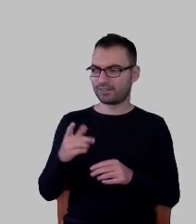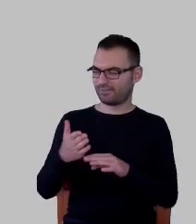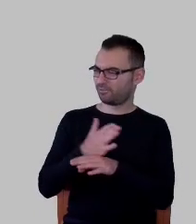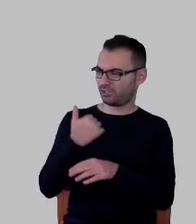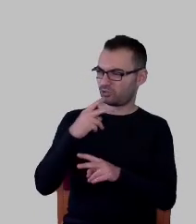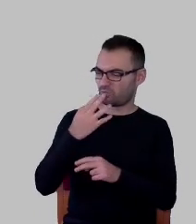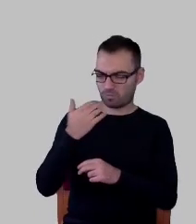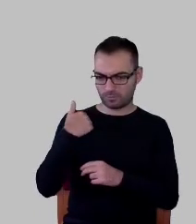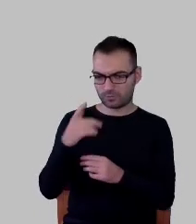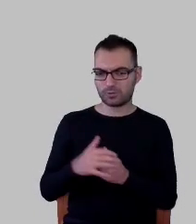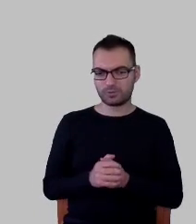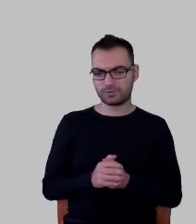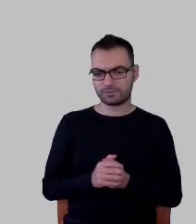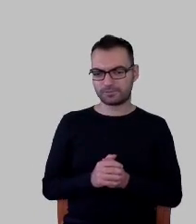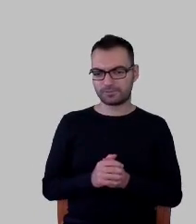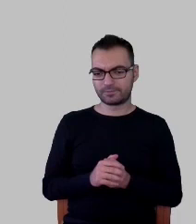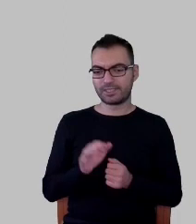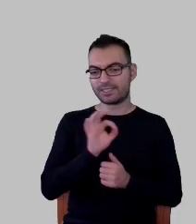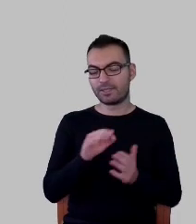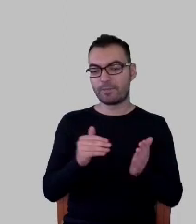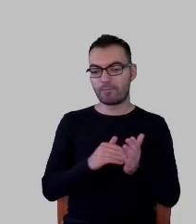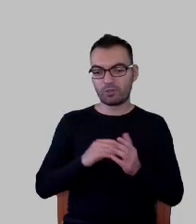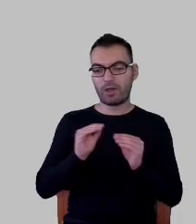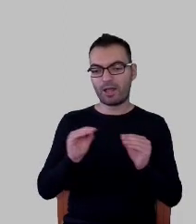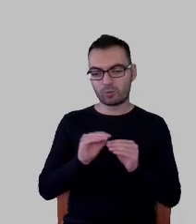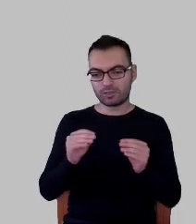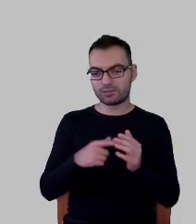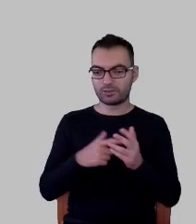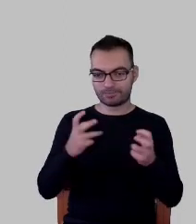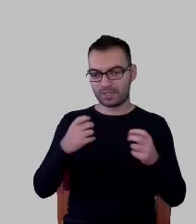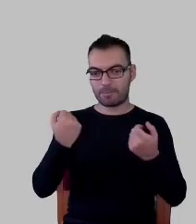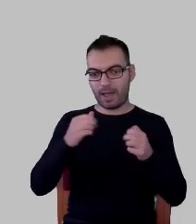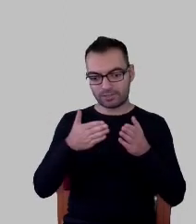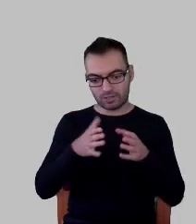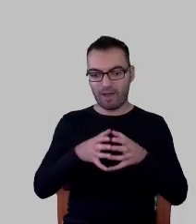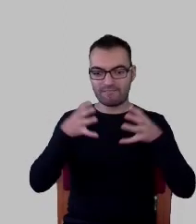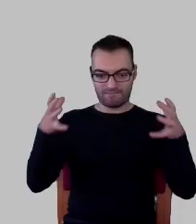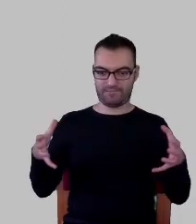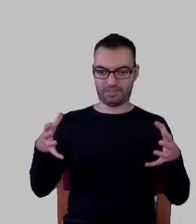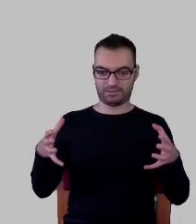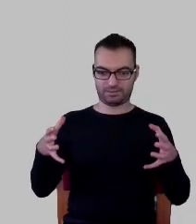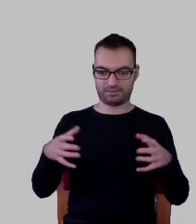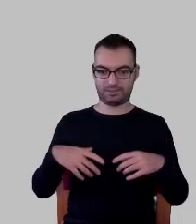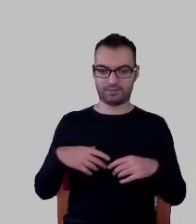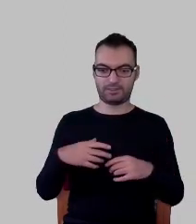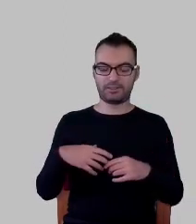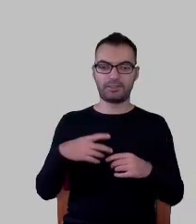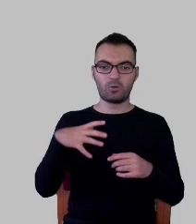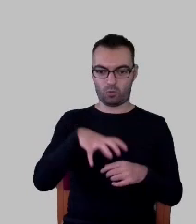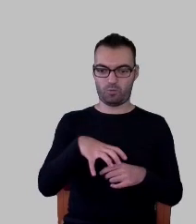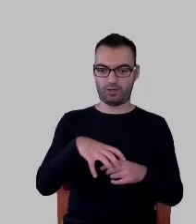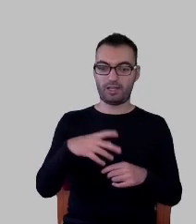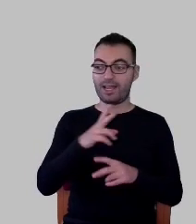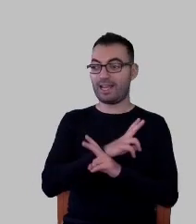dzisiaj mówione, te specjalne potrzeby edukacyjne to pojęcie bardzo szerokie i właściwie każdemu z nas w pewnym okresie